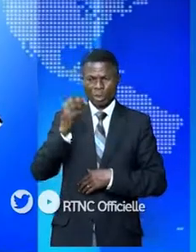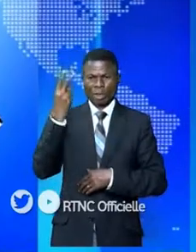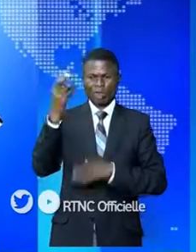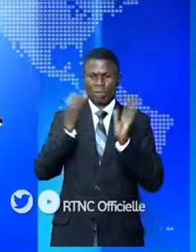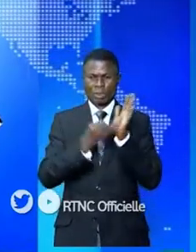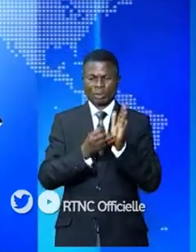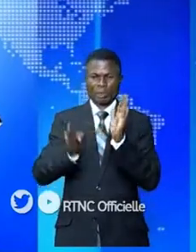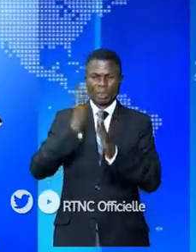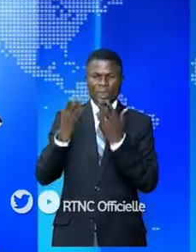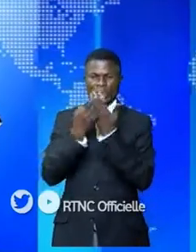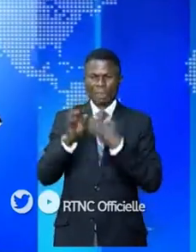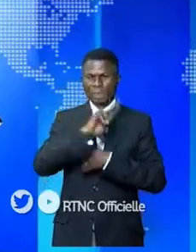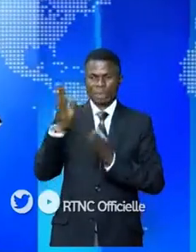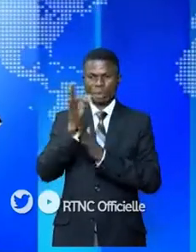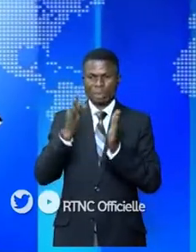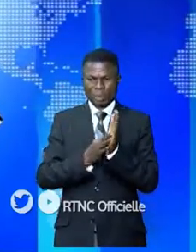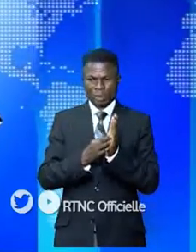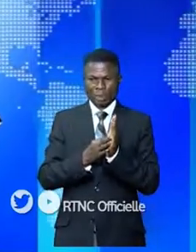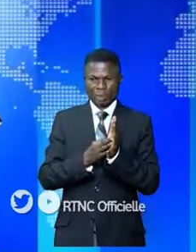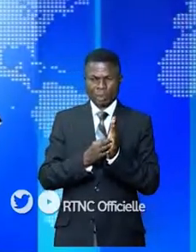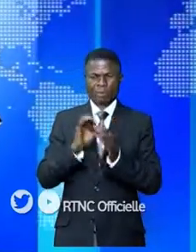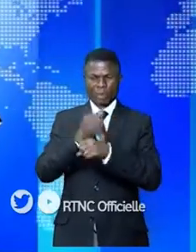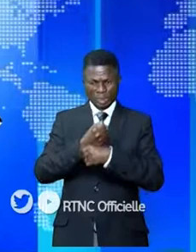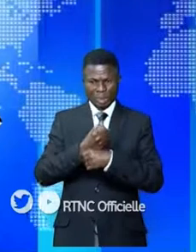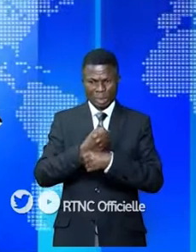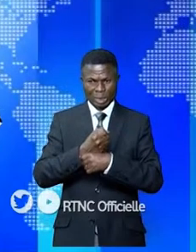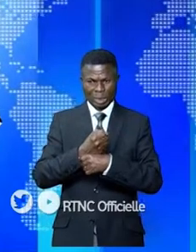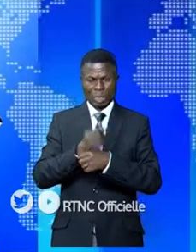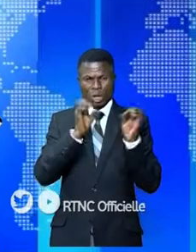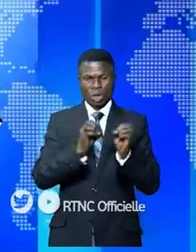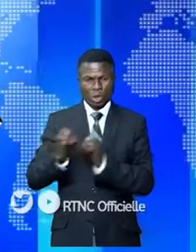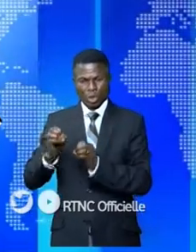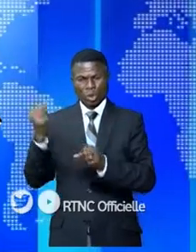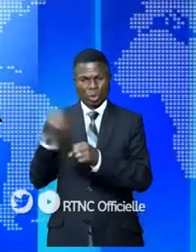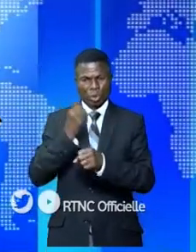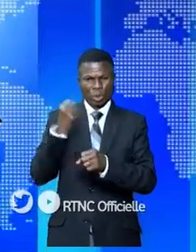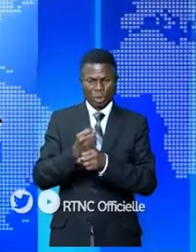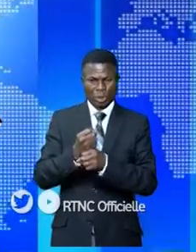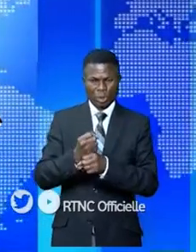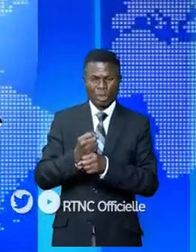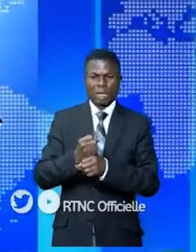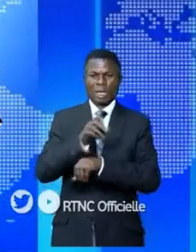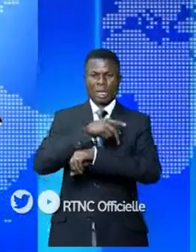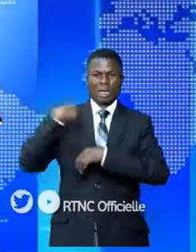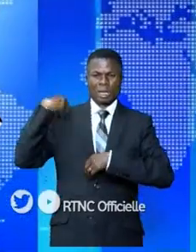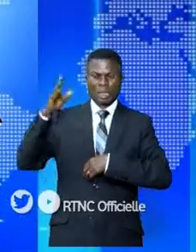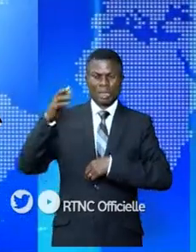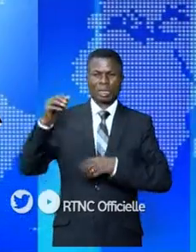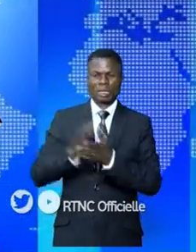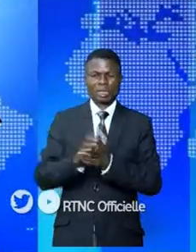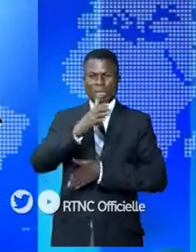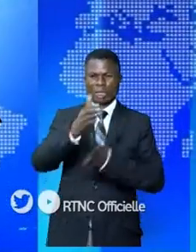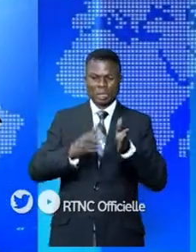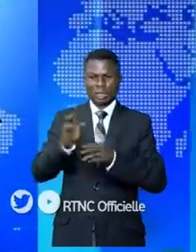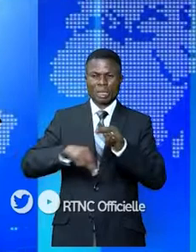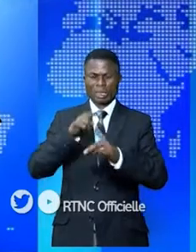18/027 du 14 juillet 2018 portant création, organisation et fonctionnement d'un établissement public dénommé Caisse